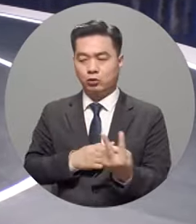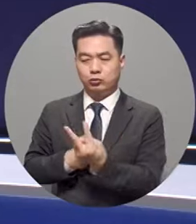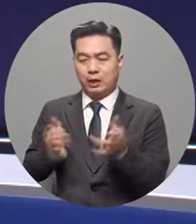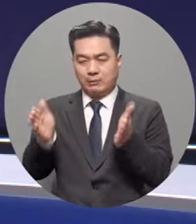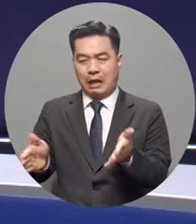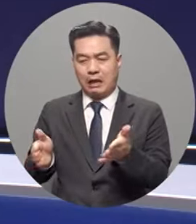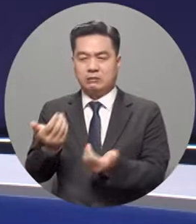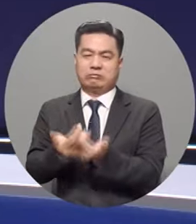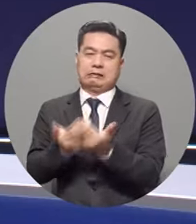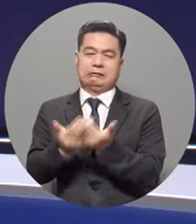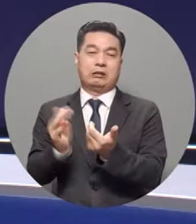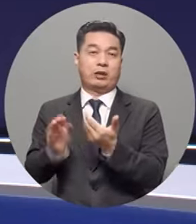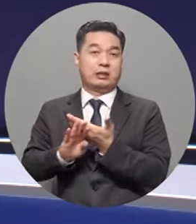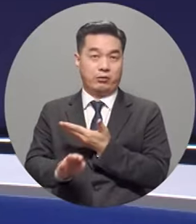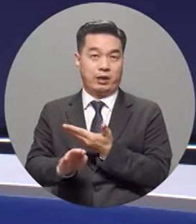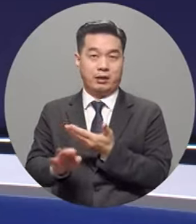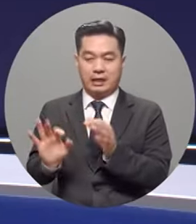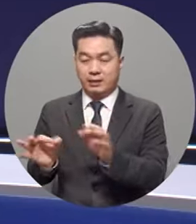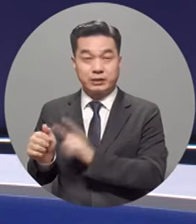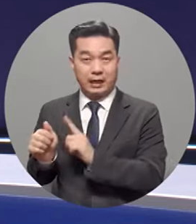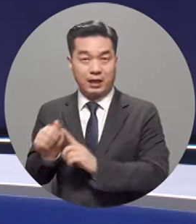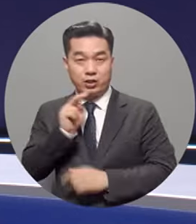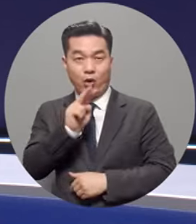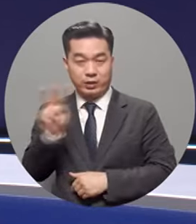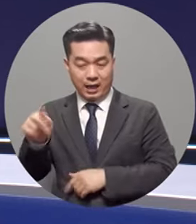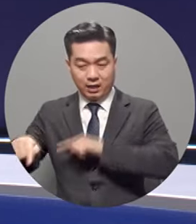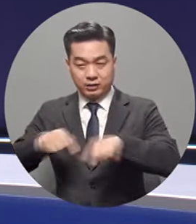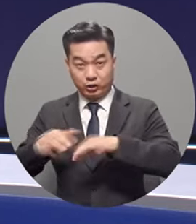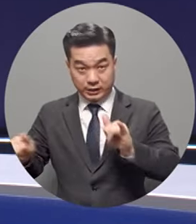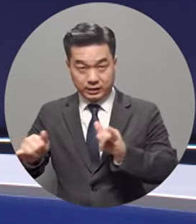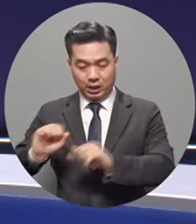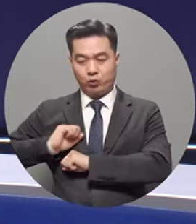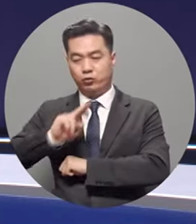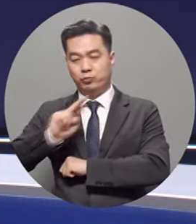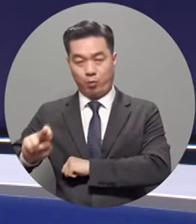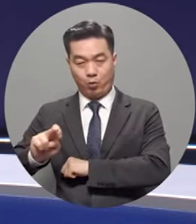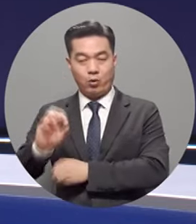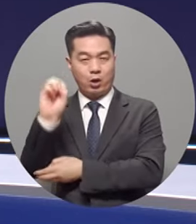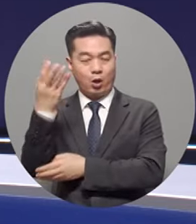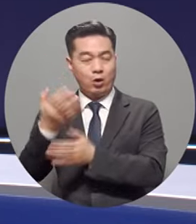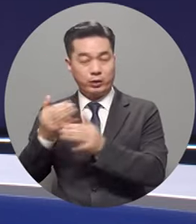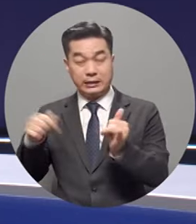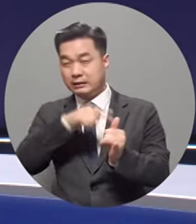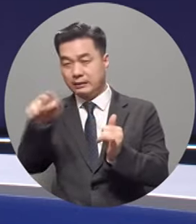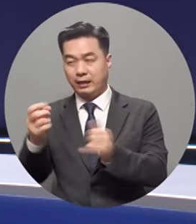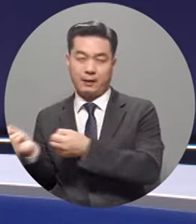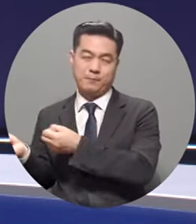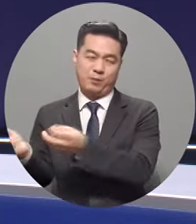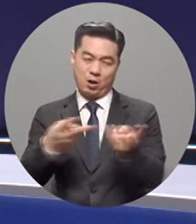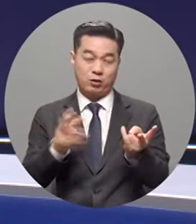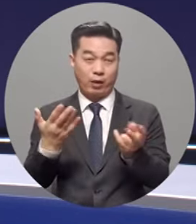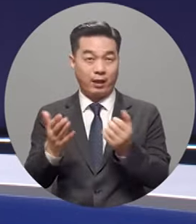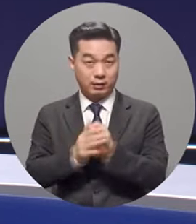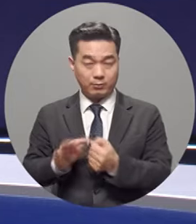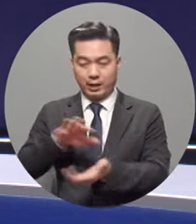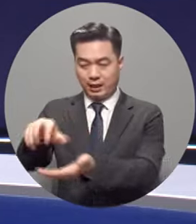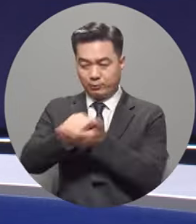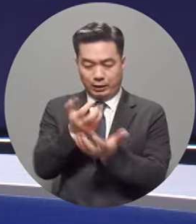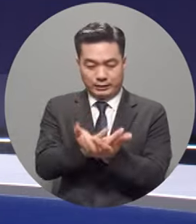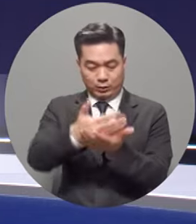뒤에 사업가 김 씨가 직접 여야 정치인들과 군포 지역 언론 등에 보낸 자료가 취재의 발단이 됐습니다. 네. 저희가 입수한 자료를